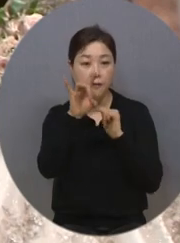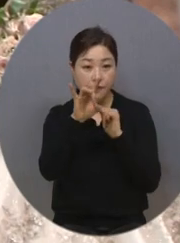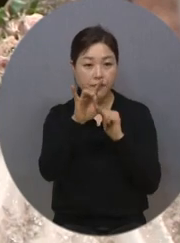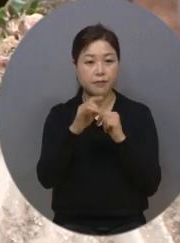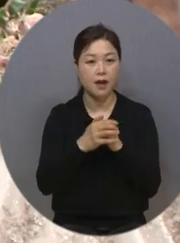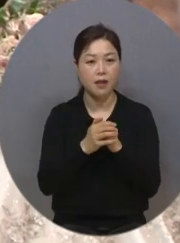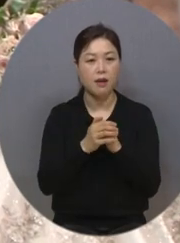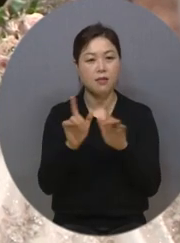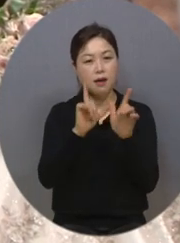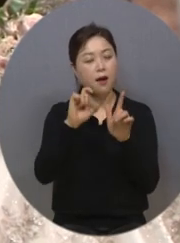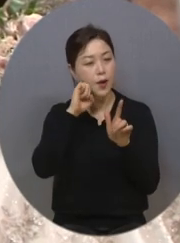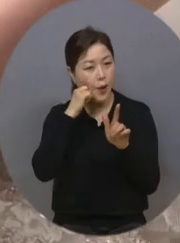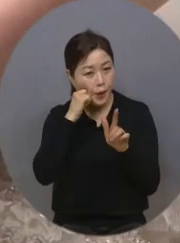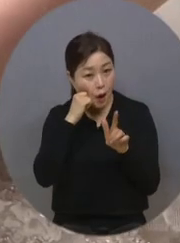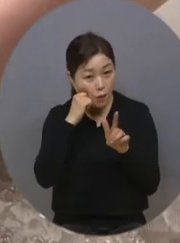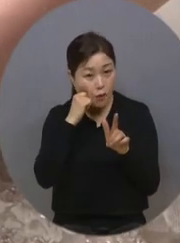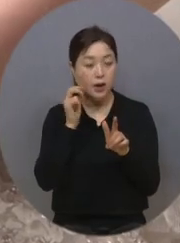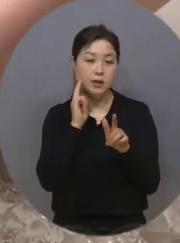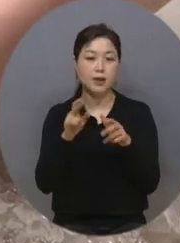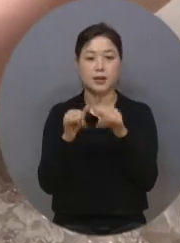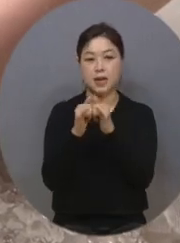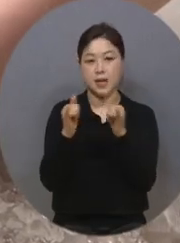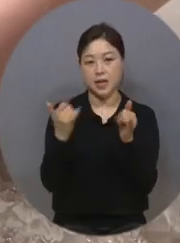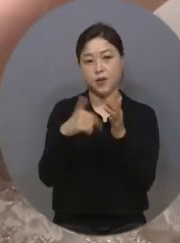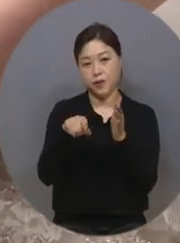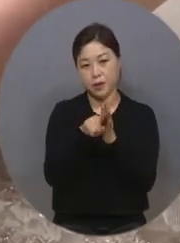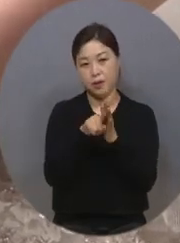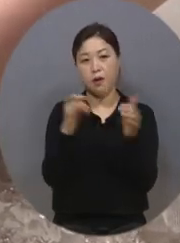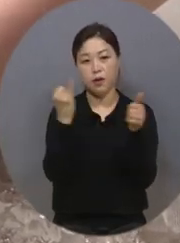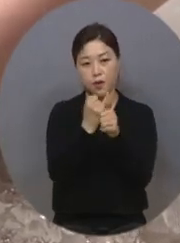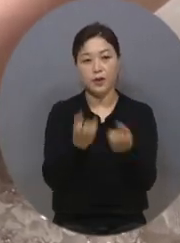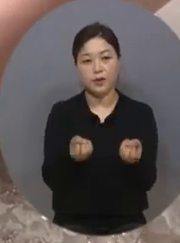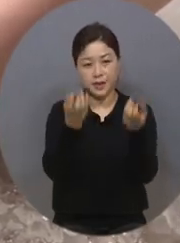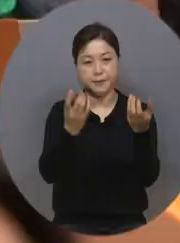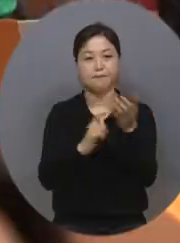영세 중증장애인들을 위해 본 결혼식이 마련되었습니다.